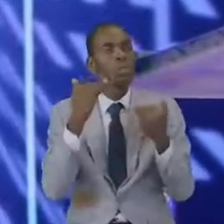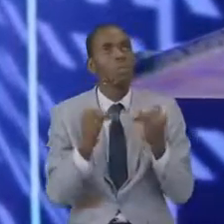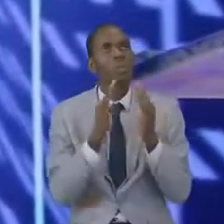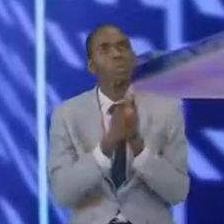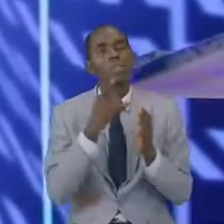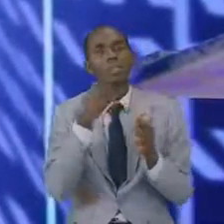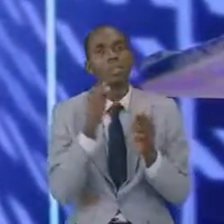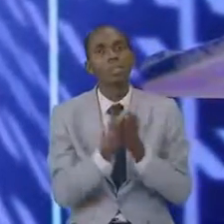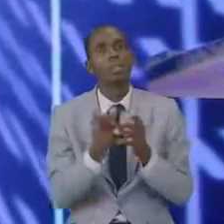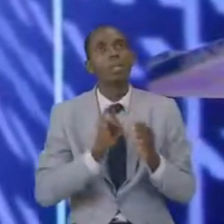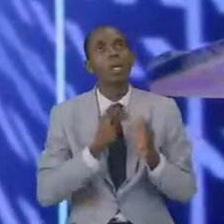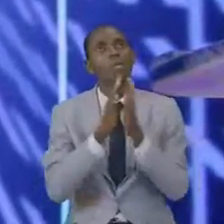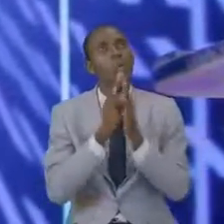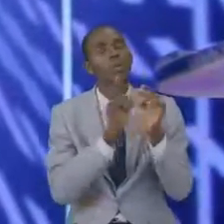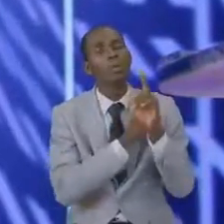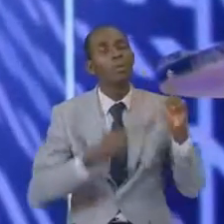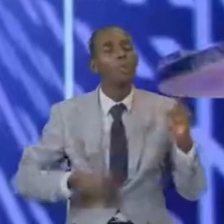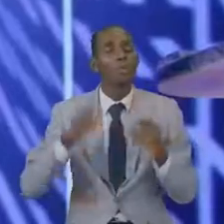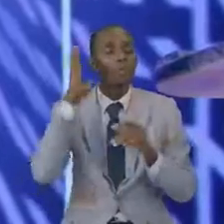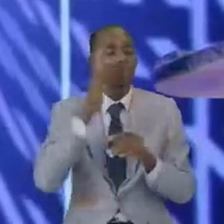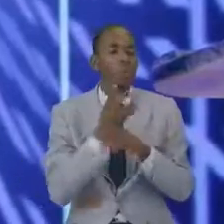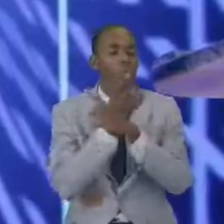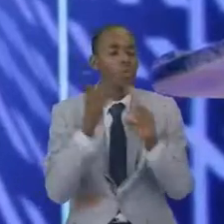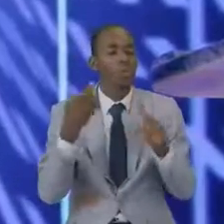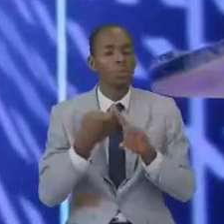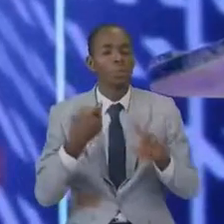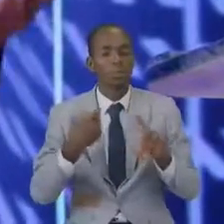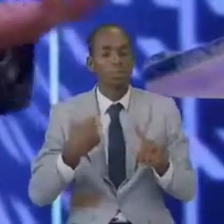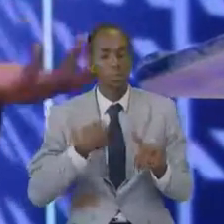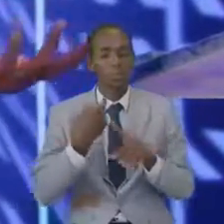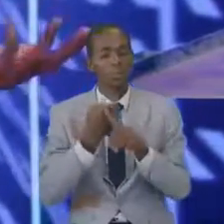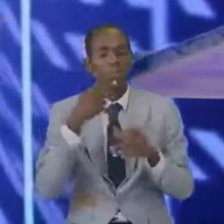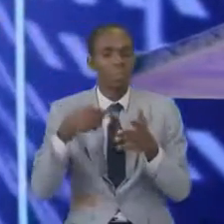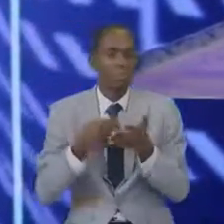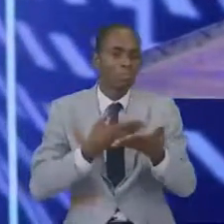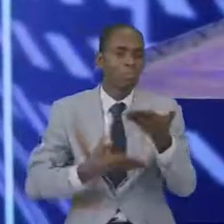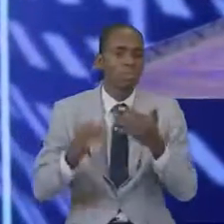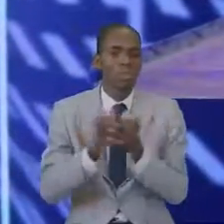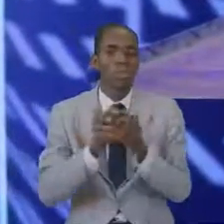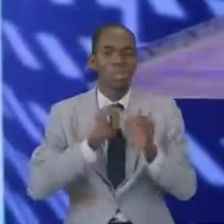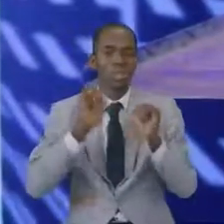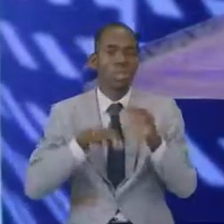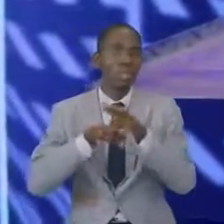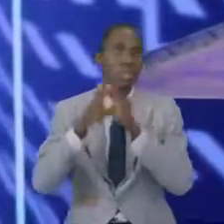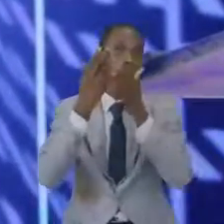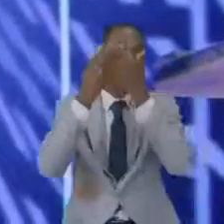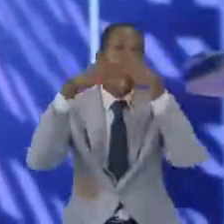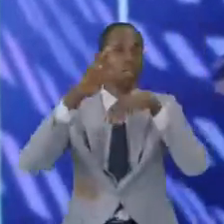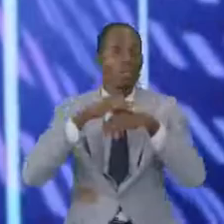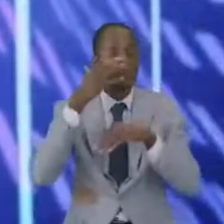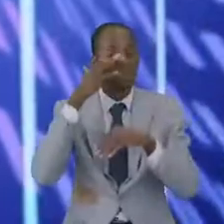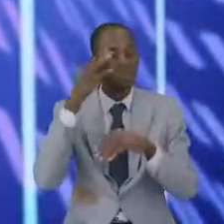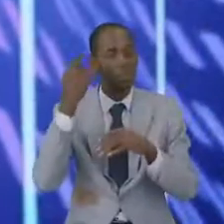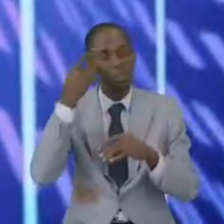je pense que Dieu va me délivrer de cette relation là de cette interaction avec cet homme là ou cette femme pourquoi il puisse aller au ciel parce que